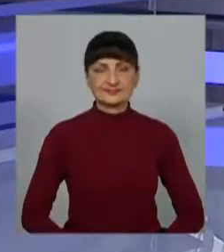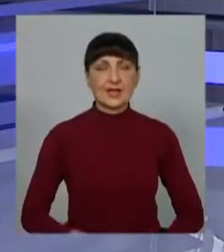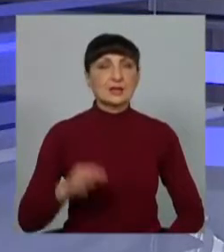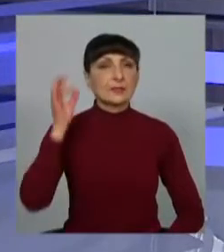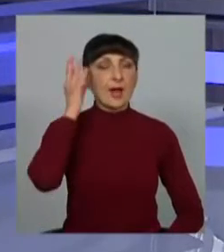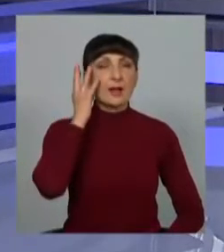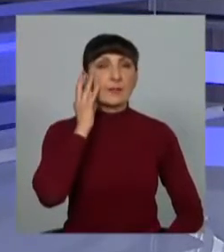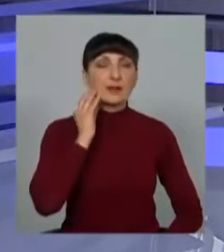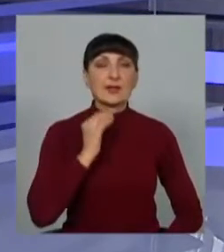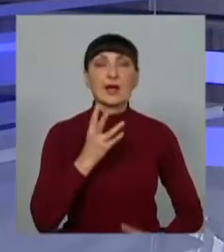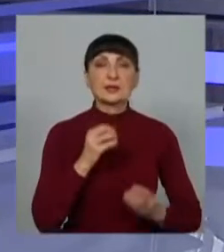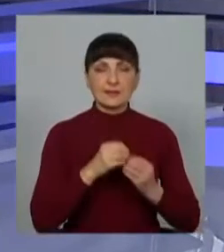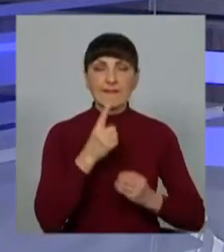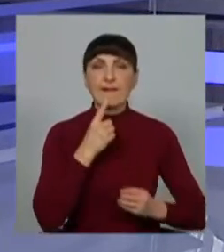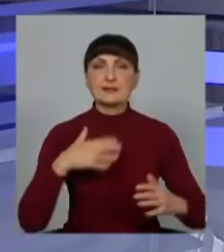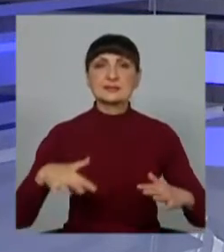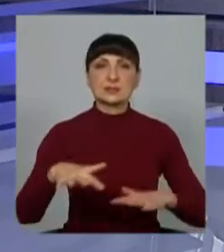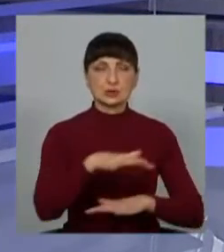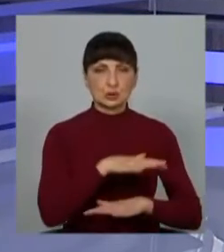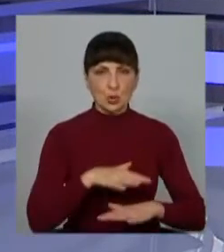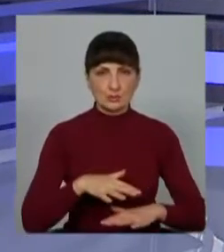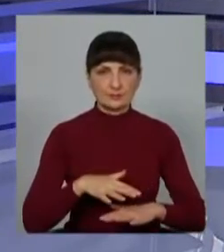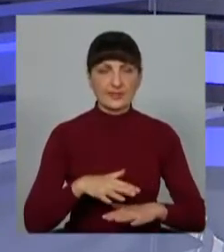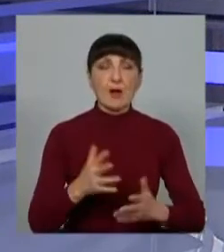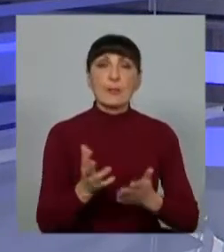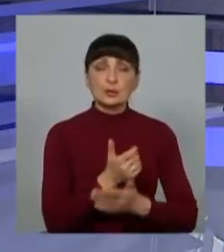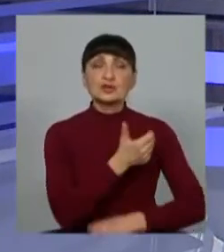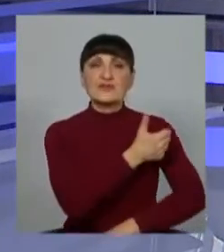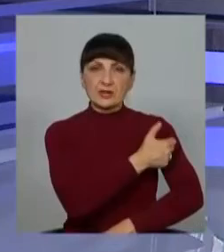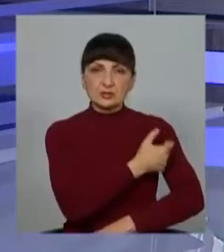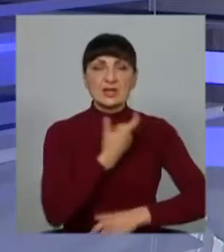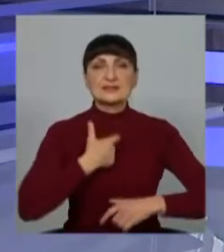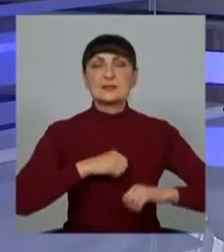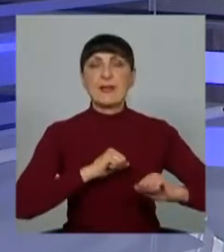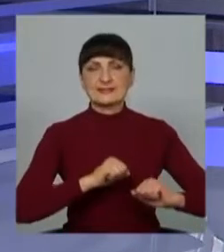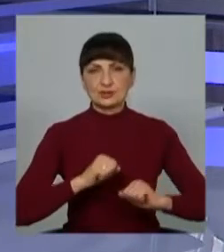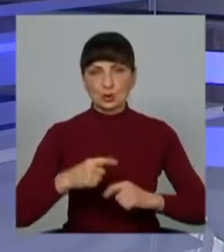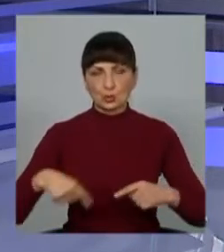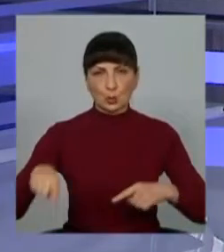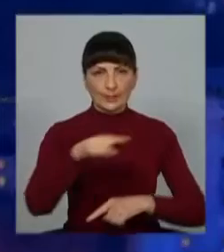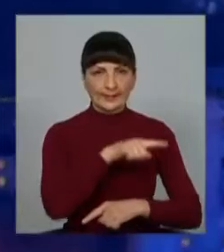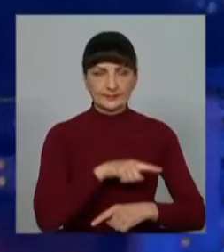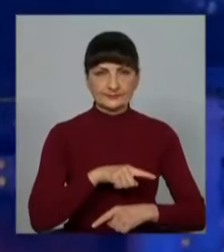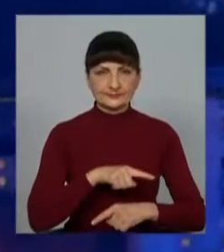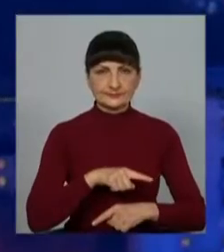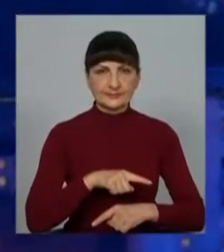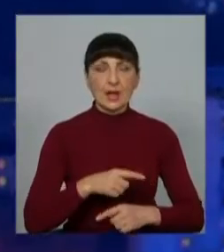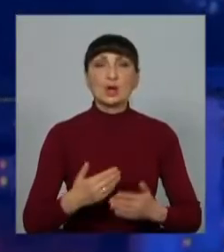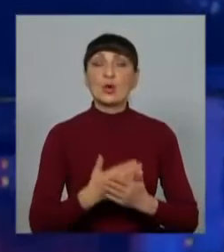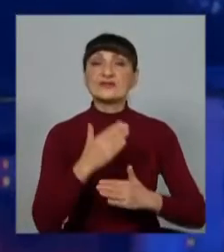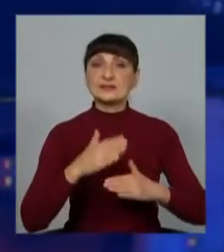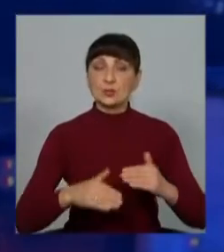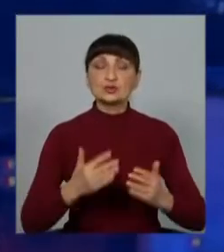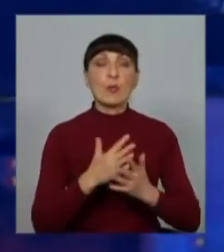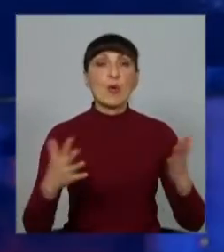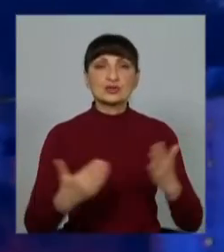Напоминаем вам о том, что Алматы продолжает оставаться в красной зоне. Получите вакцину, защитите себя и других. На этом все.